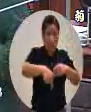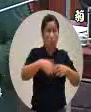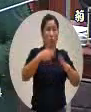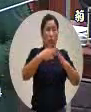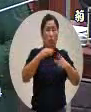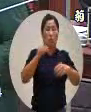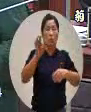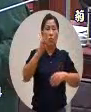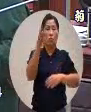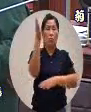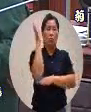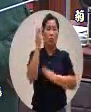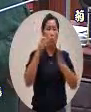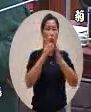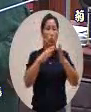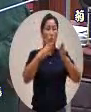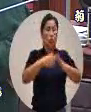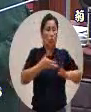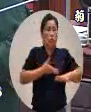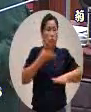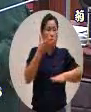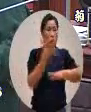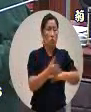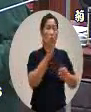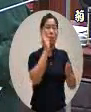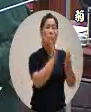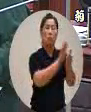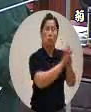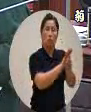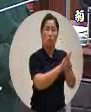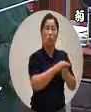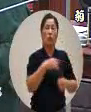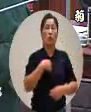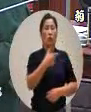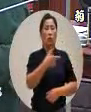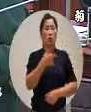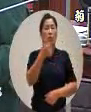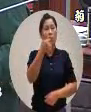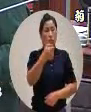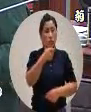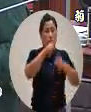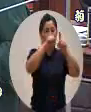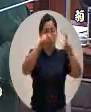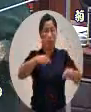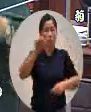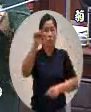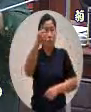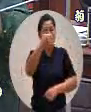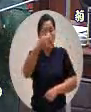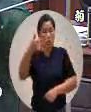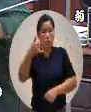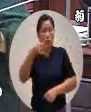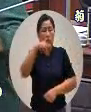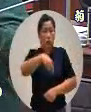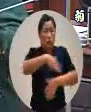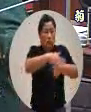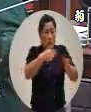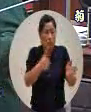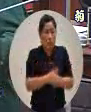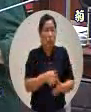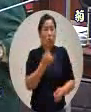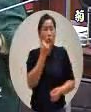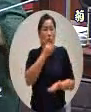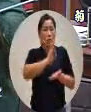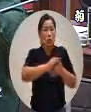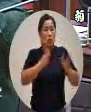協助財政局協助那我也感謝張議員在這個部分能夠有這個同理